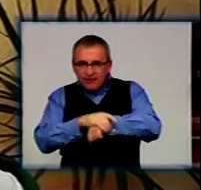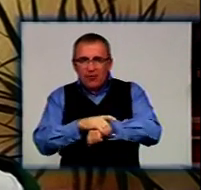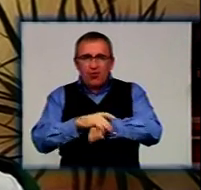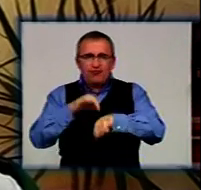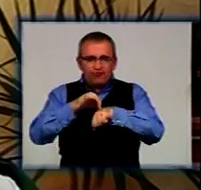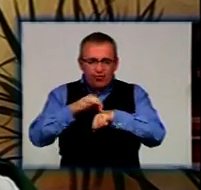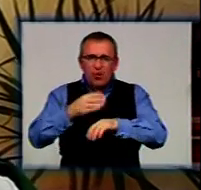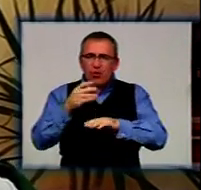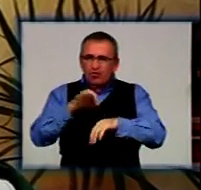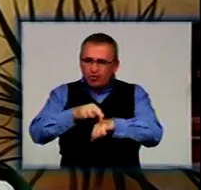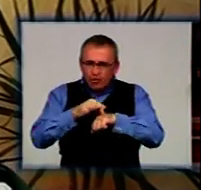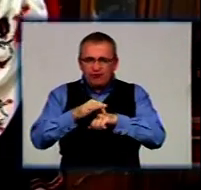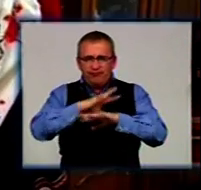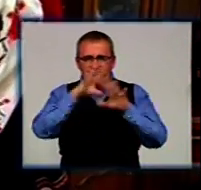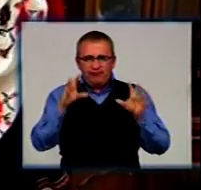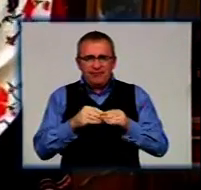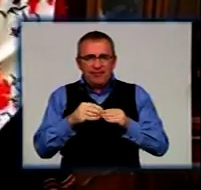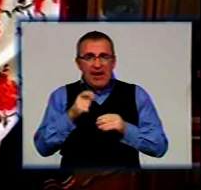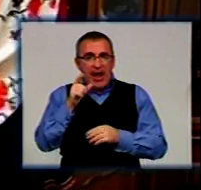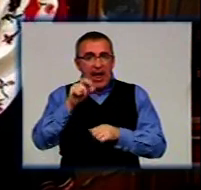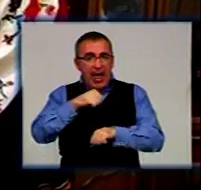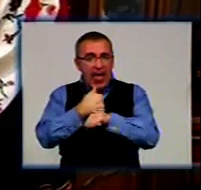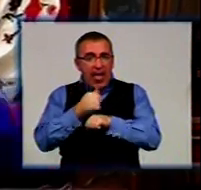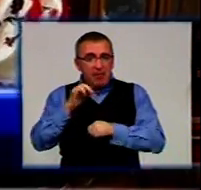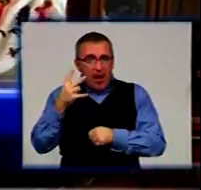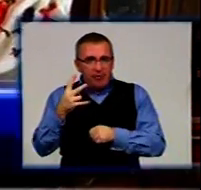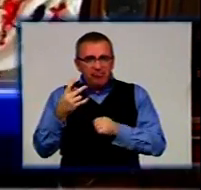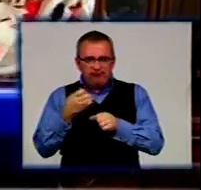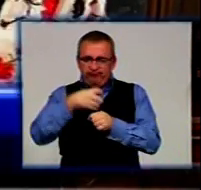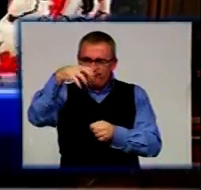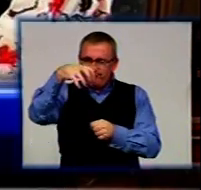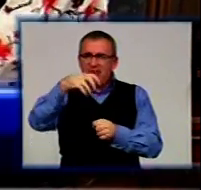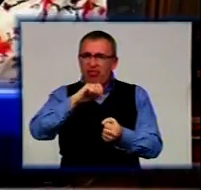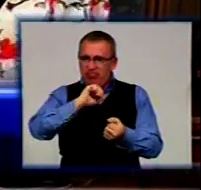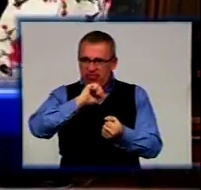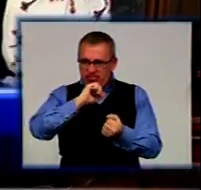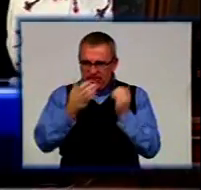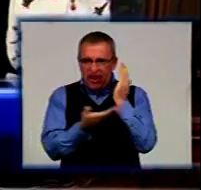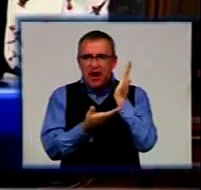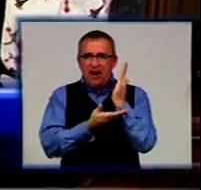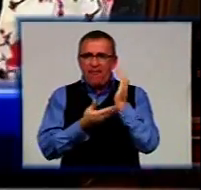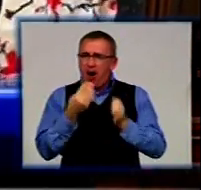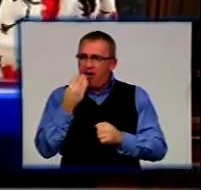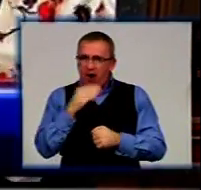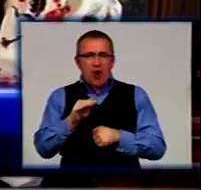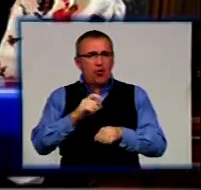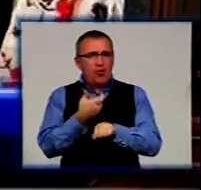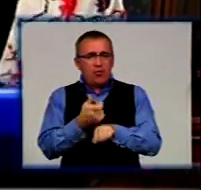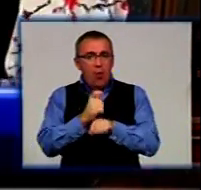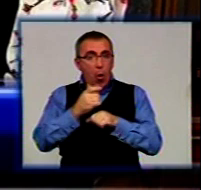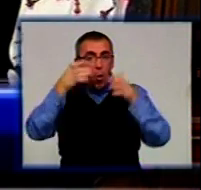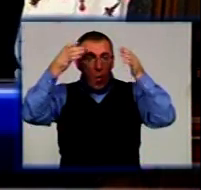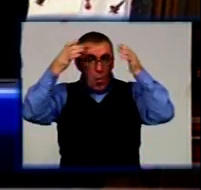шкіри. У гетьмана все найдорожче. Це дерев'яна булава, гарна дуже. Так,